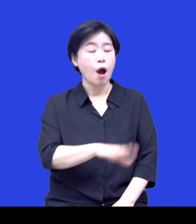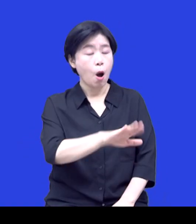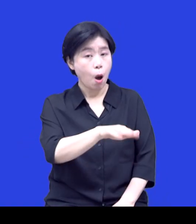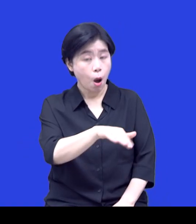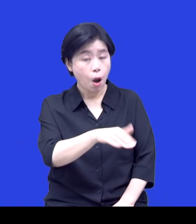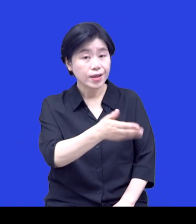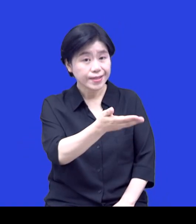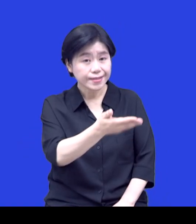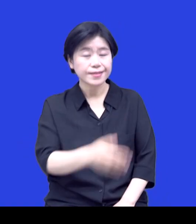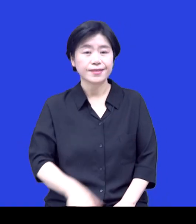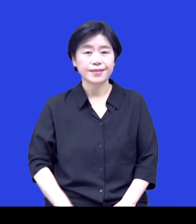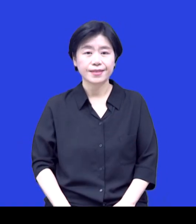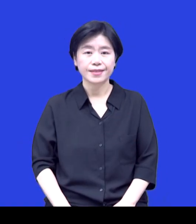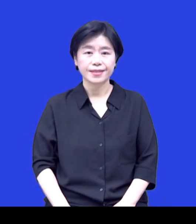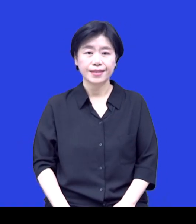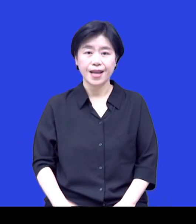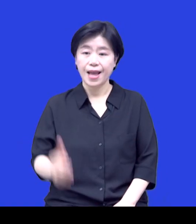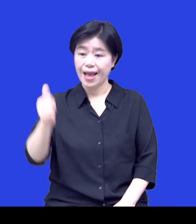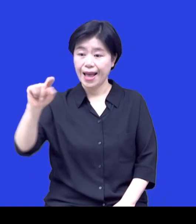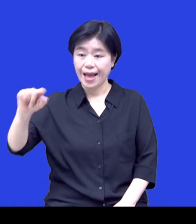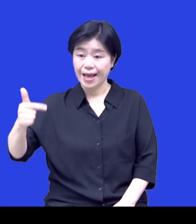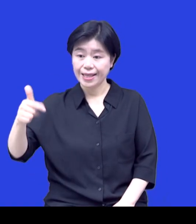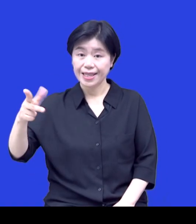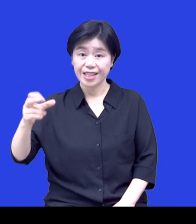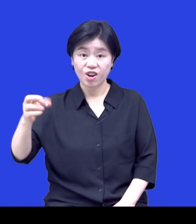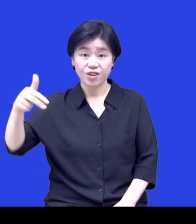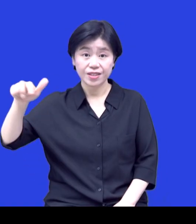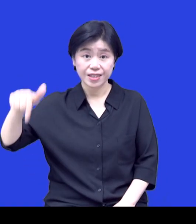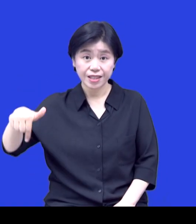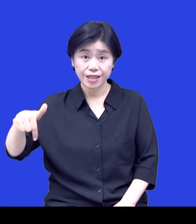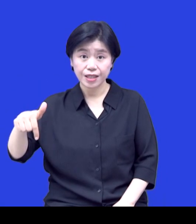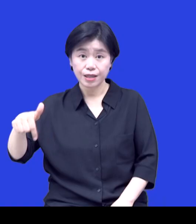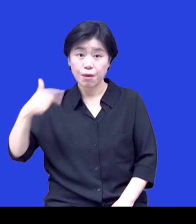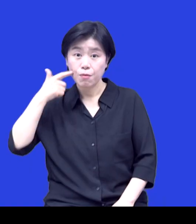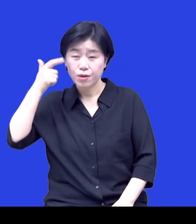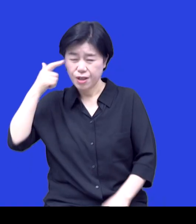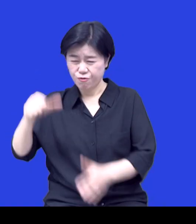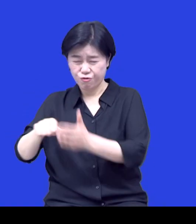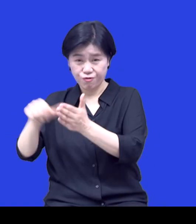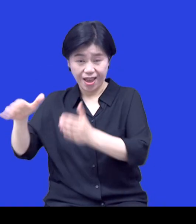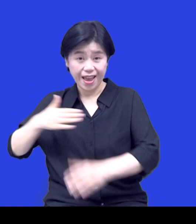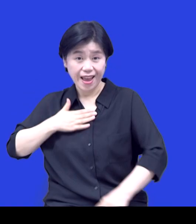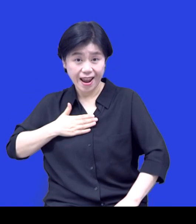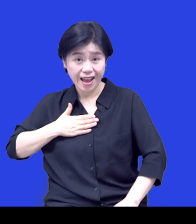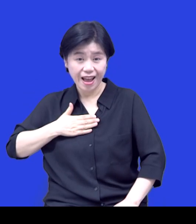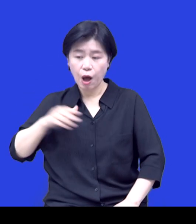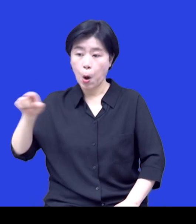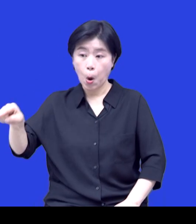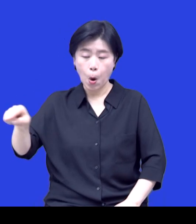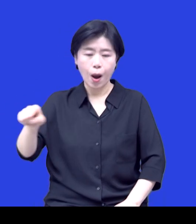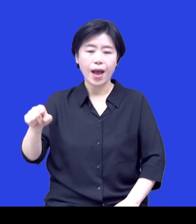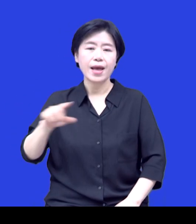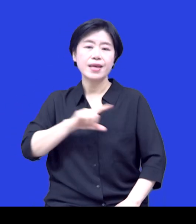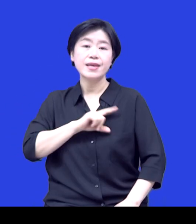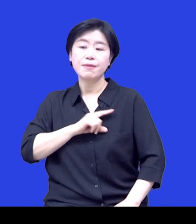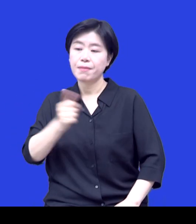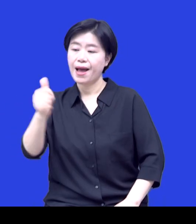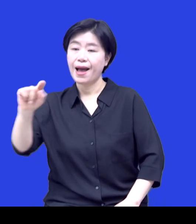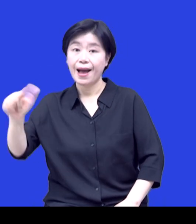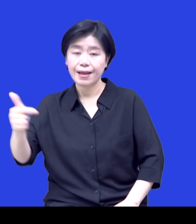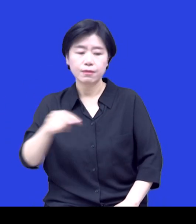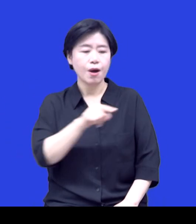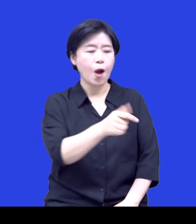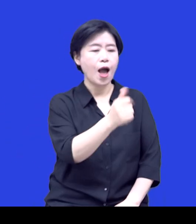당신은 한경직 목사님이랑 종씨니까 그분처럼 나중에 훌륭한 목사님이 될 거다. 예. 그걸 위해서 하나님이 지금